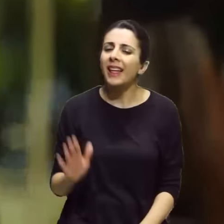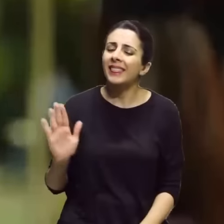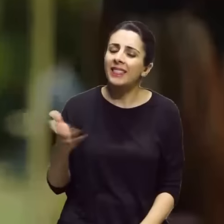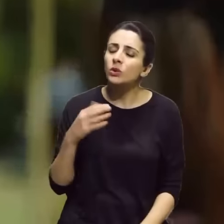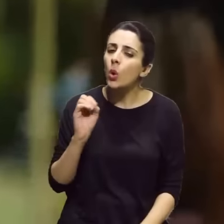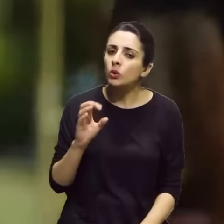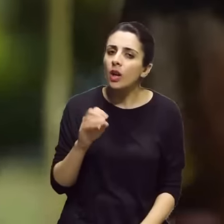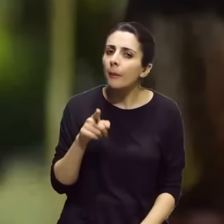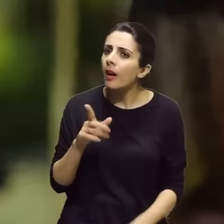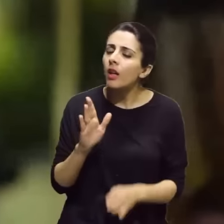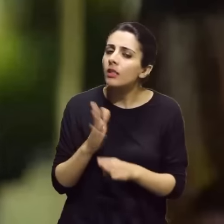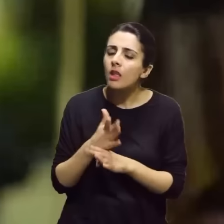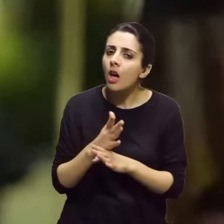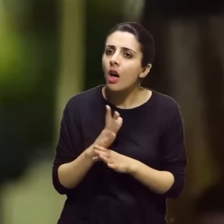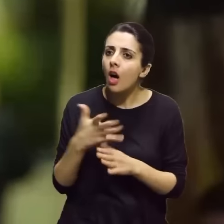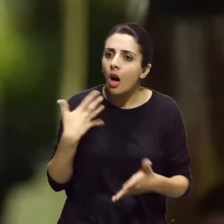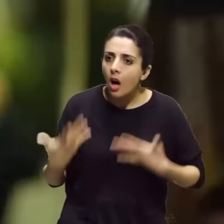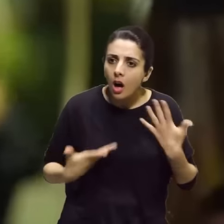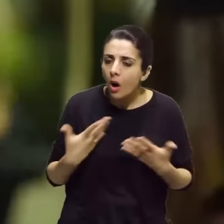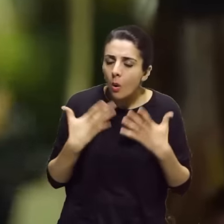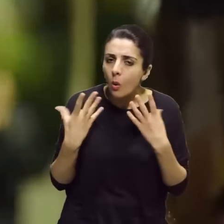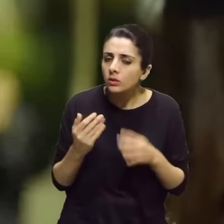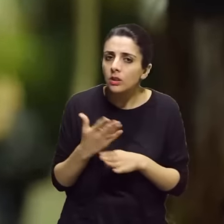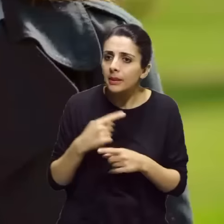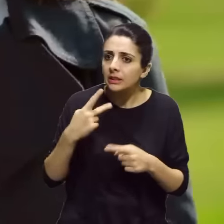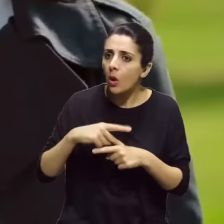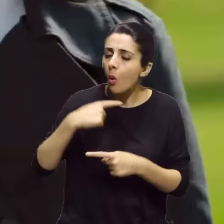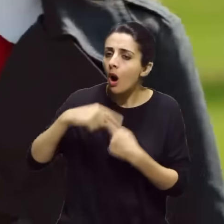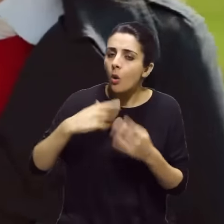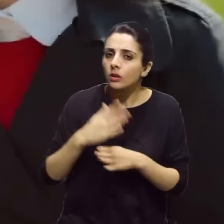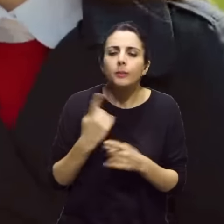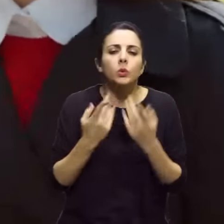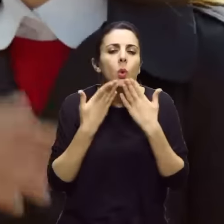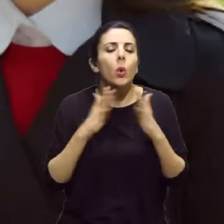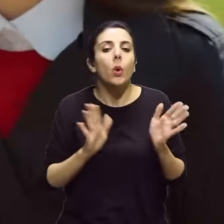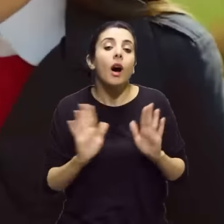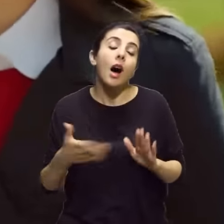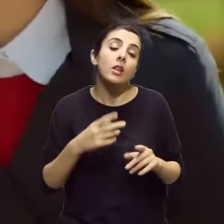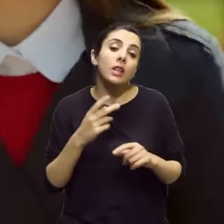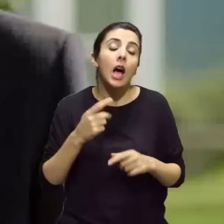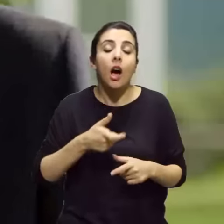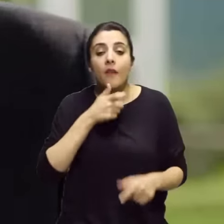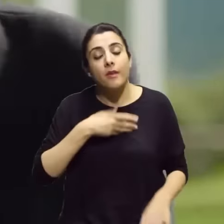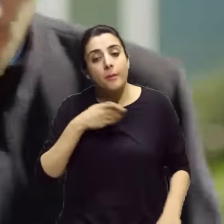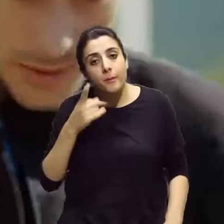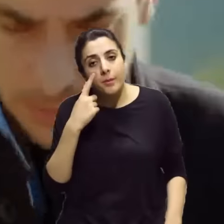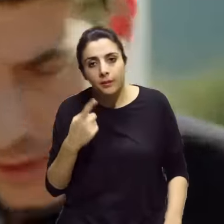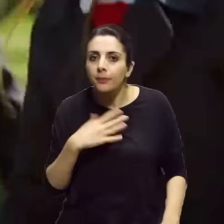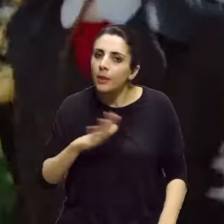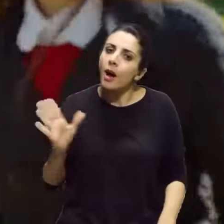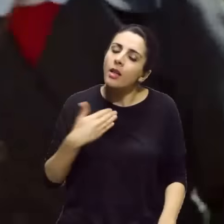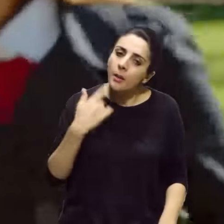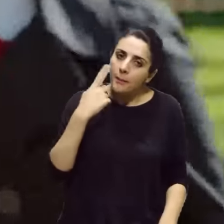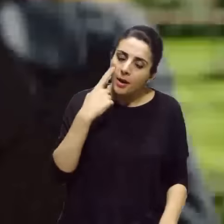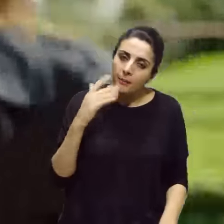Neyse hocam siz niye böyle telaşlı bir şekilde zemin veriyorsunuz? Yok bir şey yok inşallah. Hadi Ömer biz kantine bakalım iyice. Tamam hadi